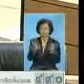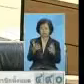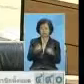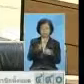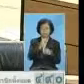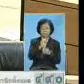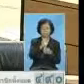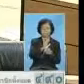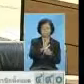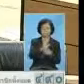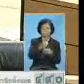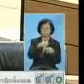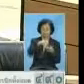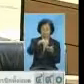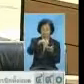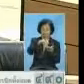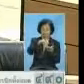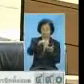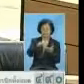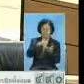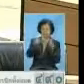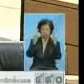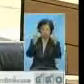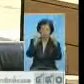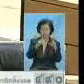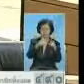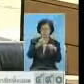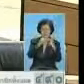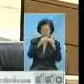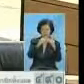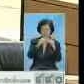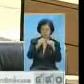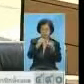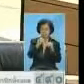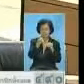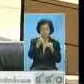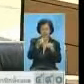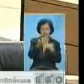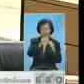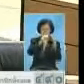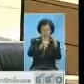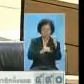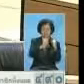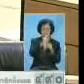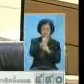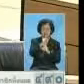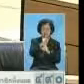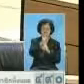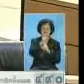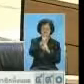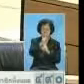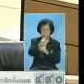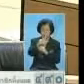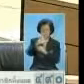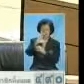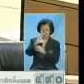ไปยังรัฐบาลไปยังรัฐมนตรีรัฐวุฒิด้วยว่าไปประชุม3ประเทศดังกล่าวใหม่แล้วขอลด 1,500,000 ตันไปเลยหรืออาจจะ2